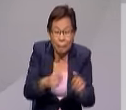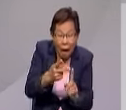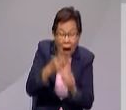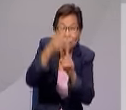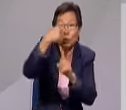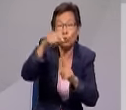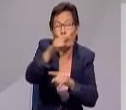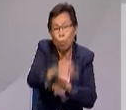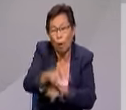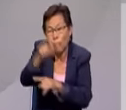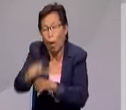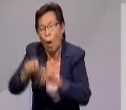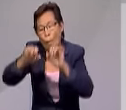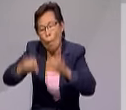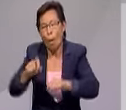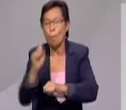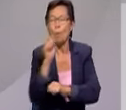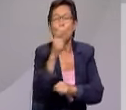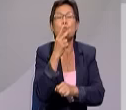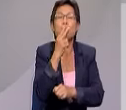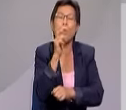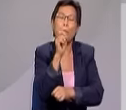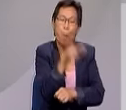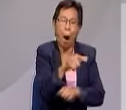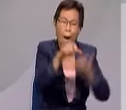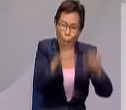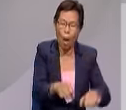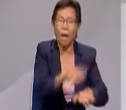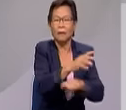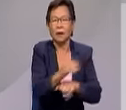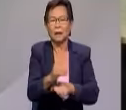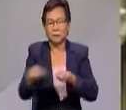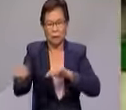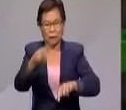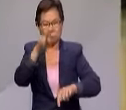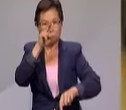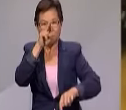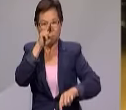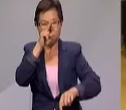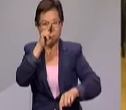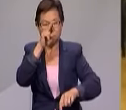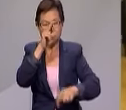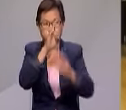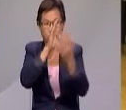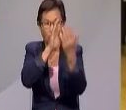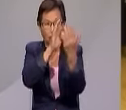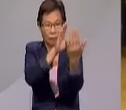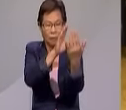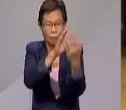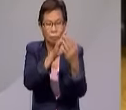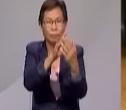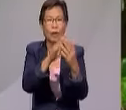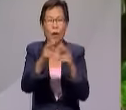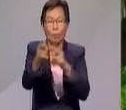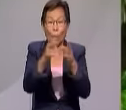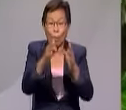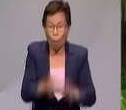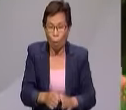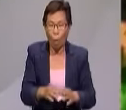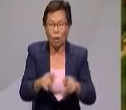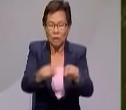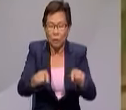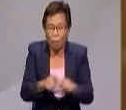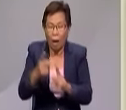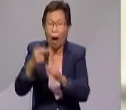untuk orang ramai boleh membuang puntung rokok. Tindakan tegas akan diambil terhadap pengusaha yang menyediakan ruang khas